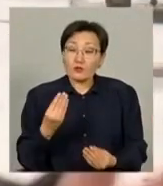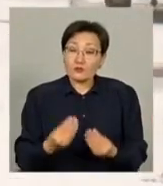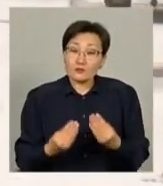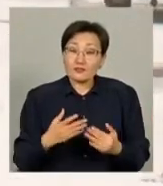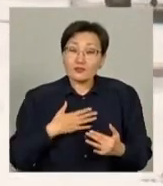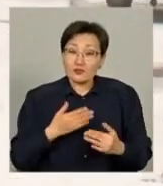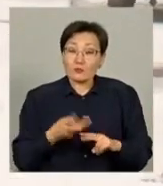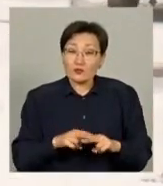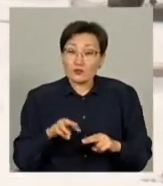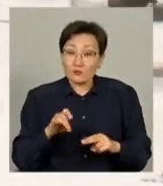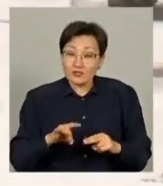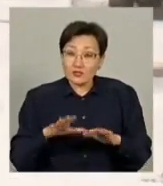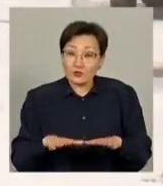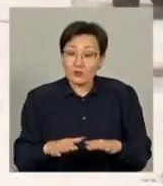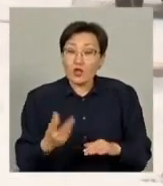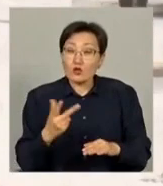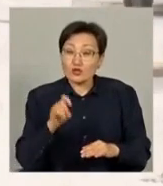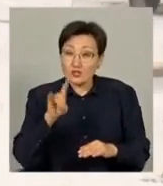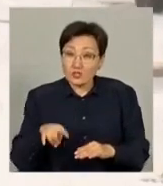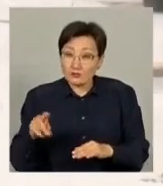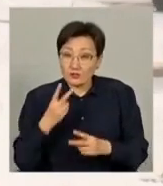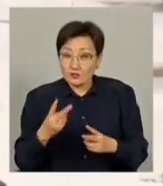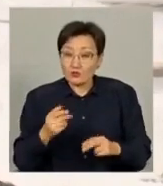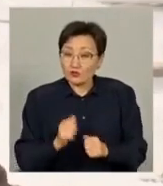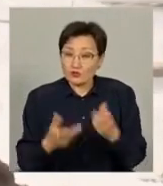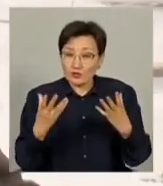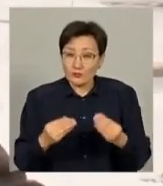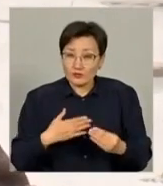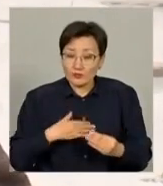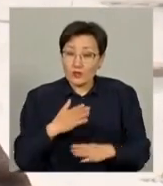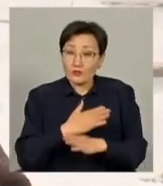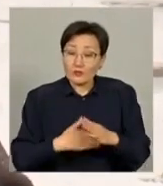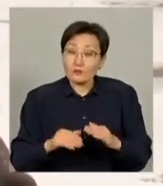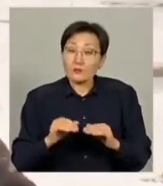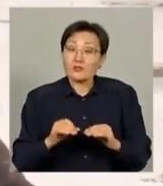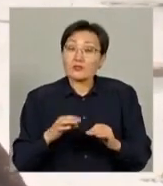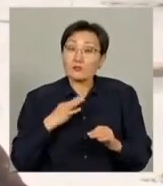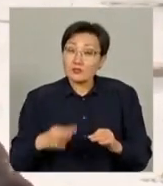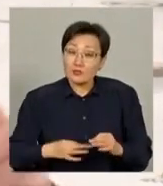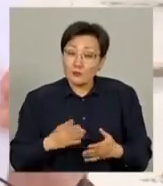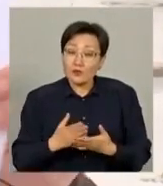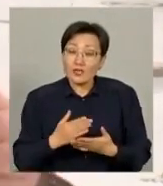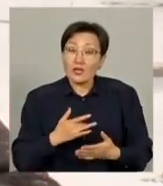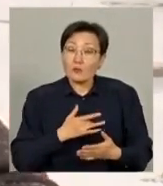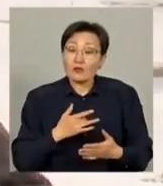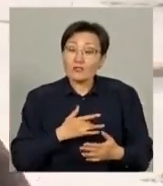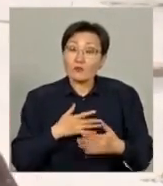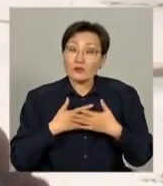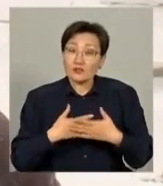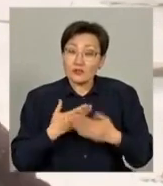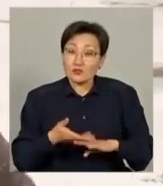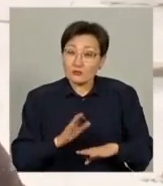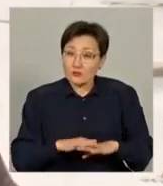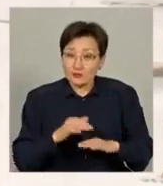жүр. Менде бұл қоқыс орны жақ бетте 3 терезе бар. Күнде осы. Менің мүгедек балам бар. Оның күрделі бронх демікпесі бар. Міне